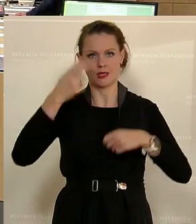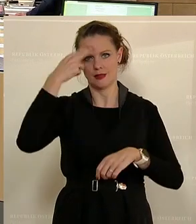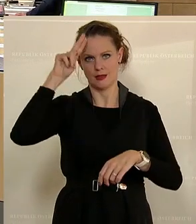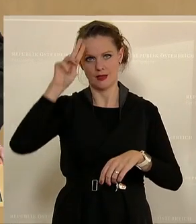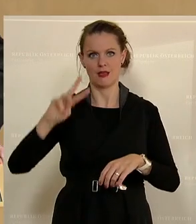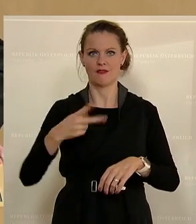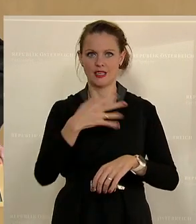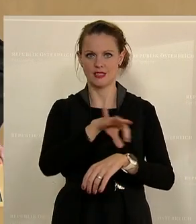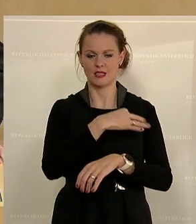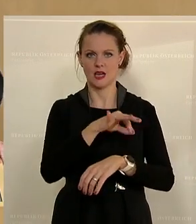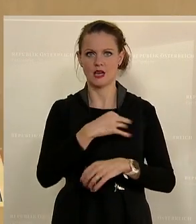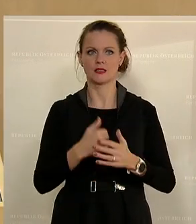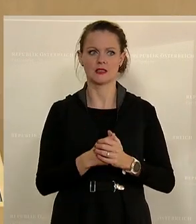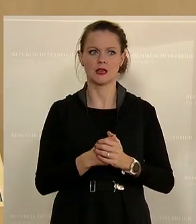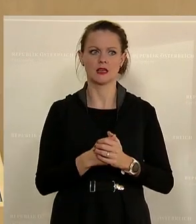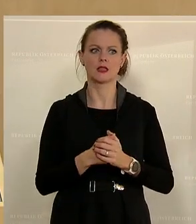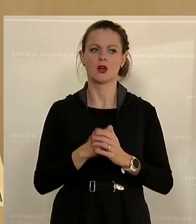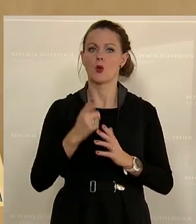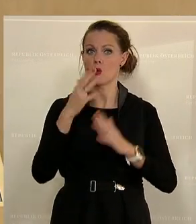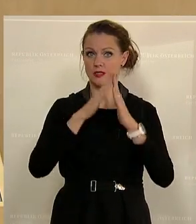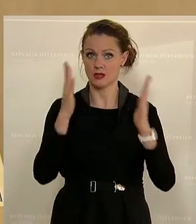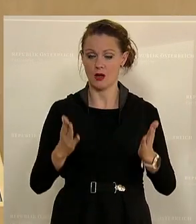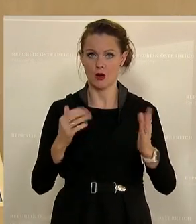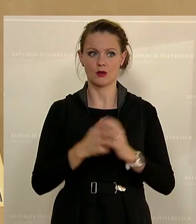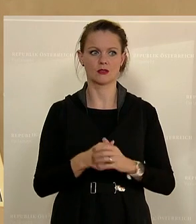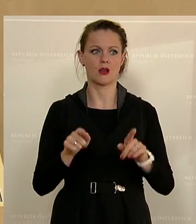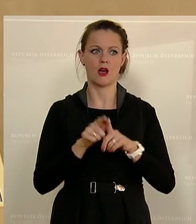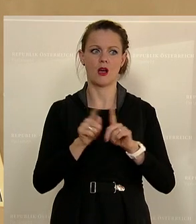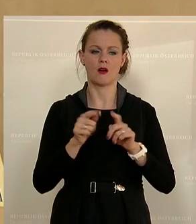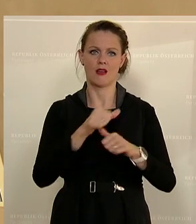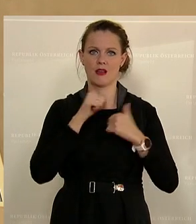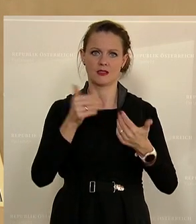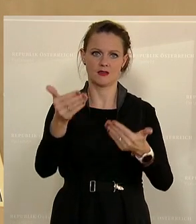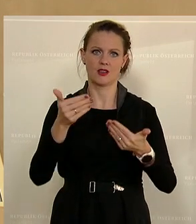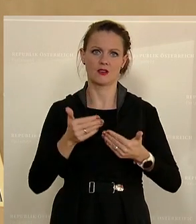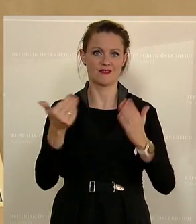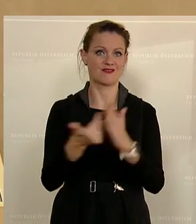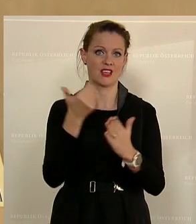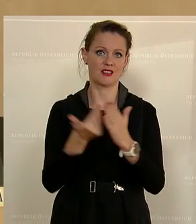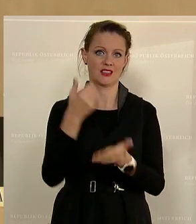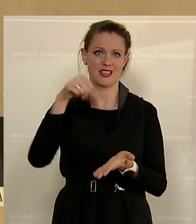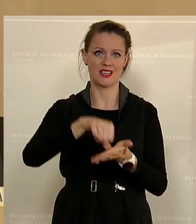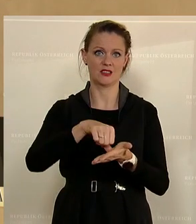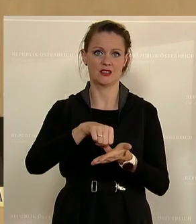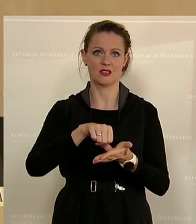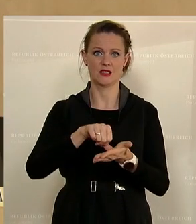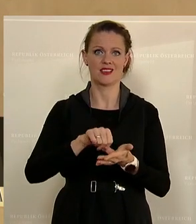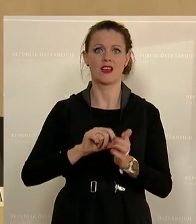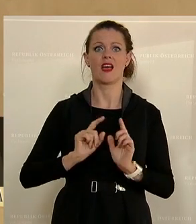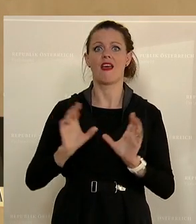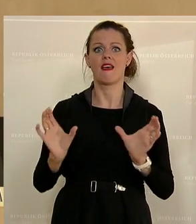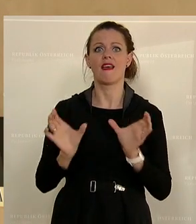Bundesminister, hohes Haus und auch noch einmal ein herzliches Willkommen den Vertretern der iranischen Exil-Community